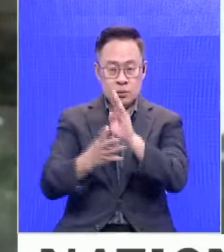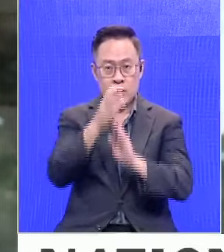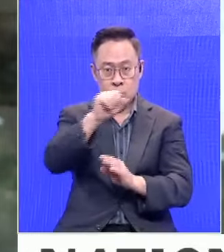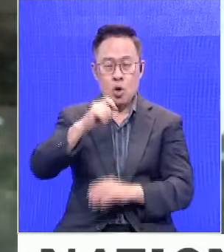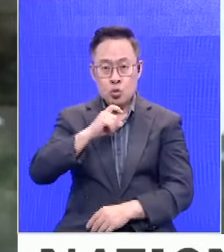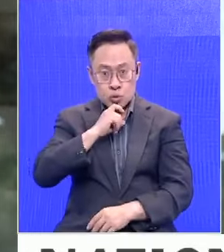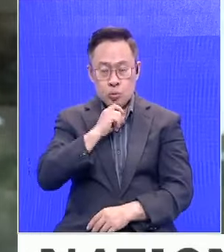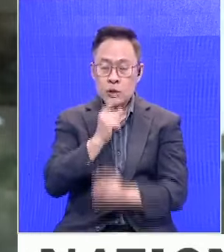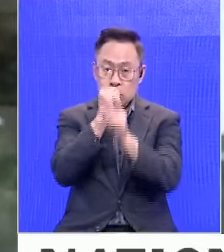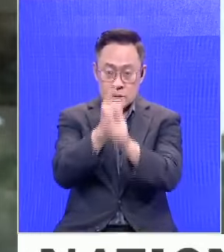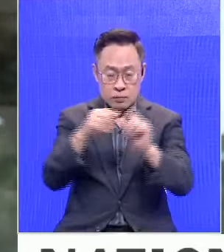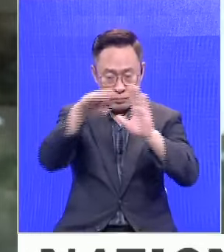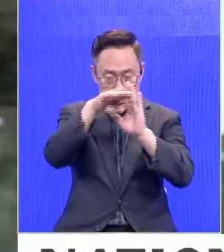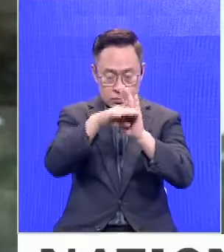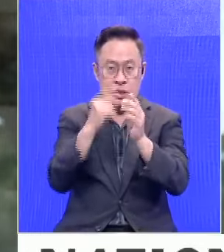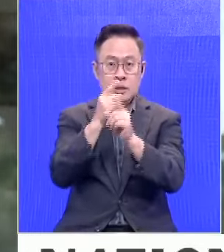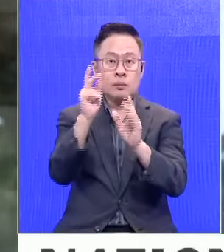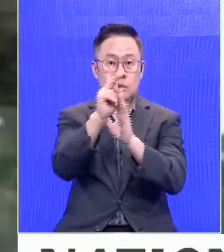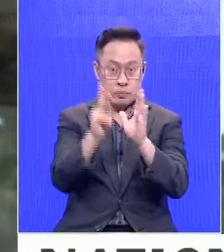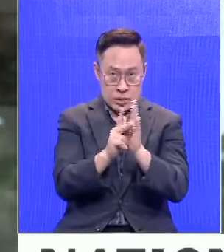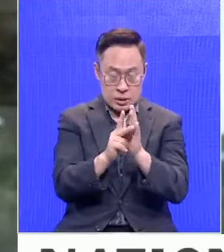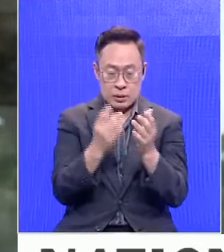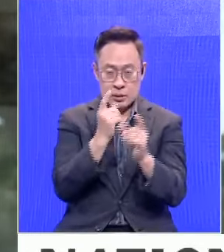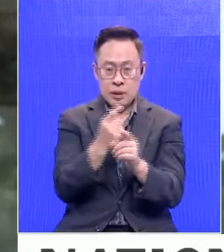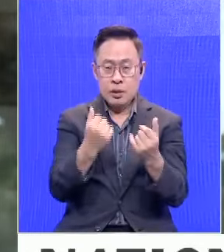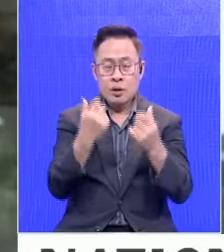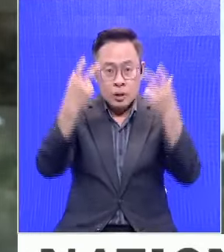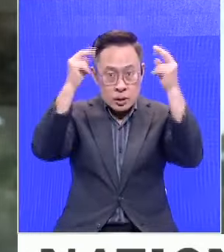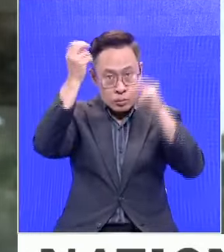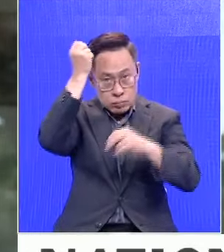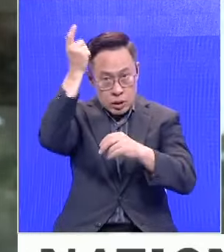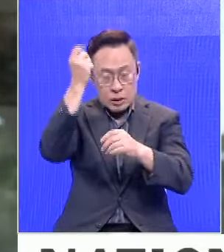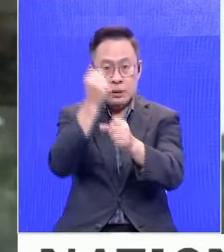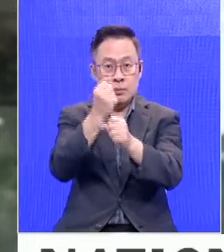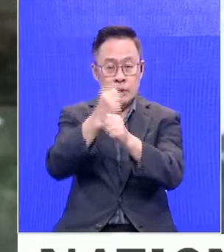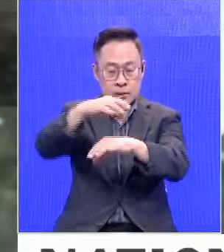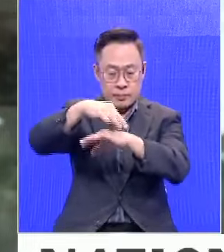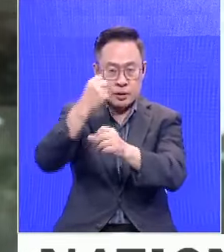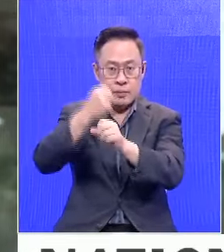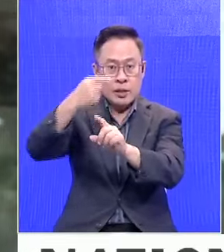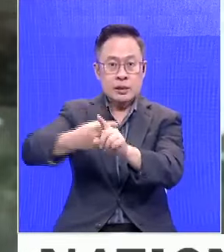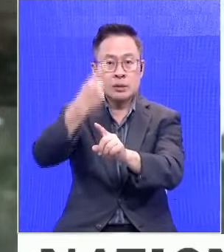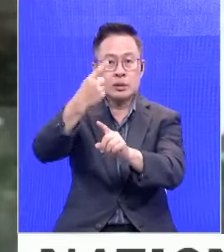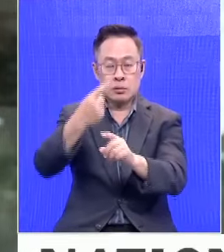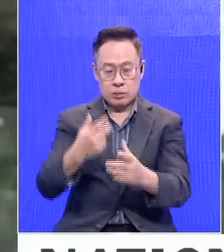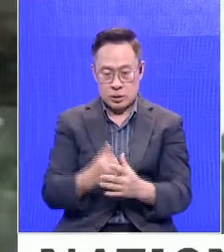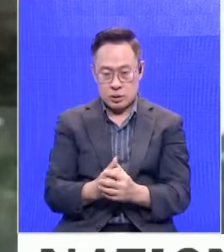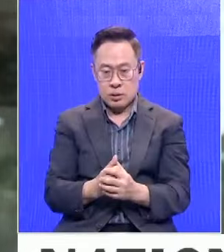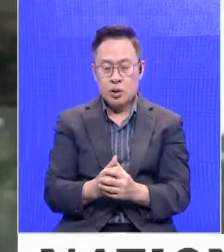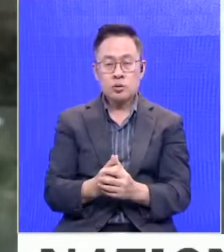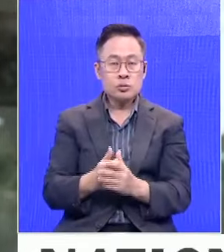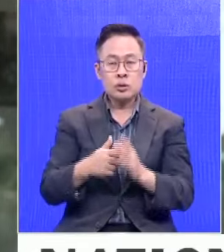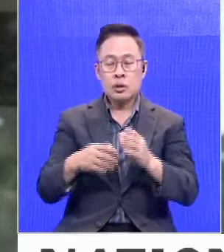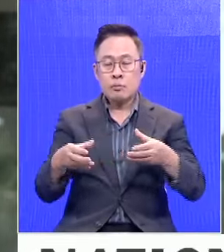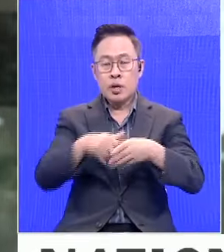สภาดีที่สุดแล้วมันก็เพิ่งผ่านพ้นมาท่านนายกก็เพิ่งทำงานได้เดือนเดียวจะอะไรอีกส่วนกระบวนการว่าจะยุบพรรคไม่ยุบ